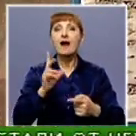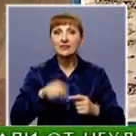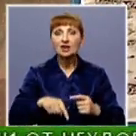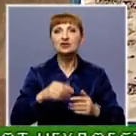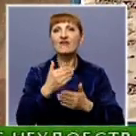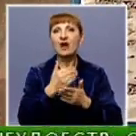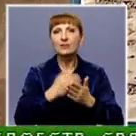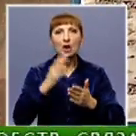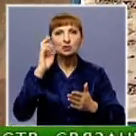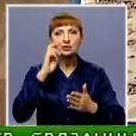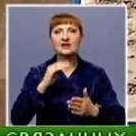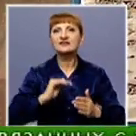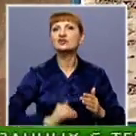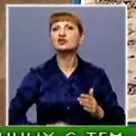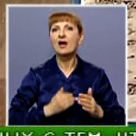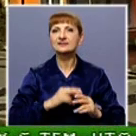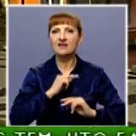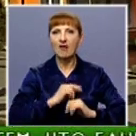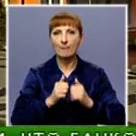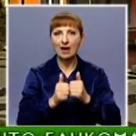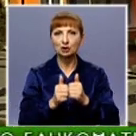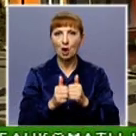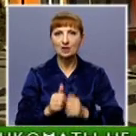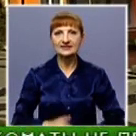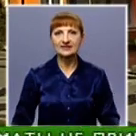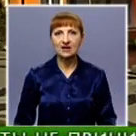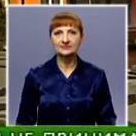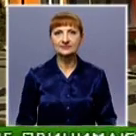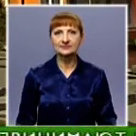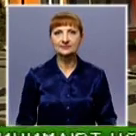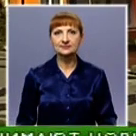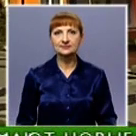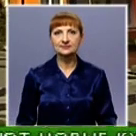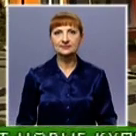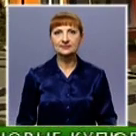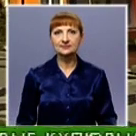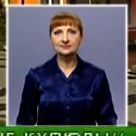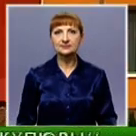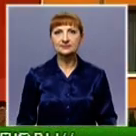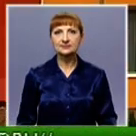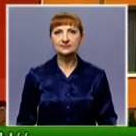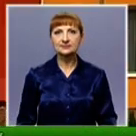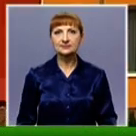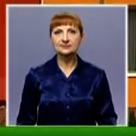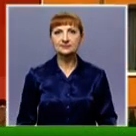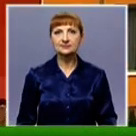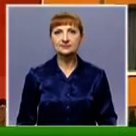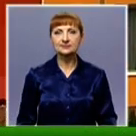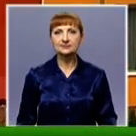рамках государственного частного партнерства. Айгерим Абдибек, Ялкунжан Ашимжанов, Асет Кундакпаев, телеканал Алматы.